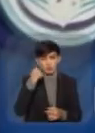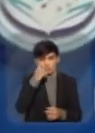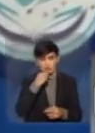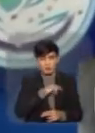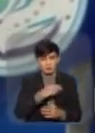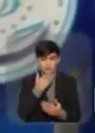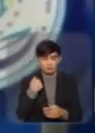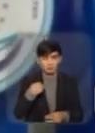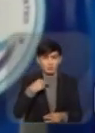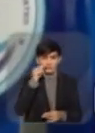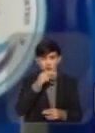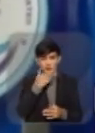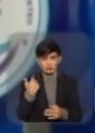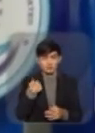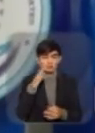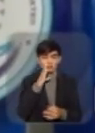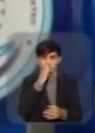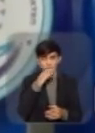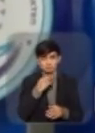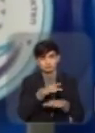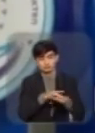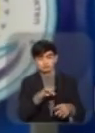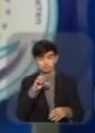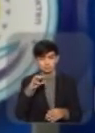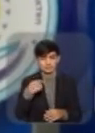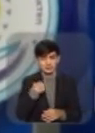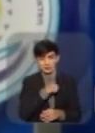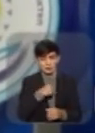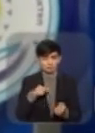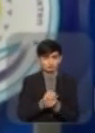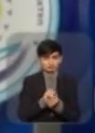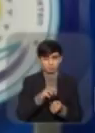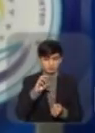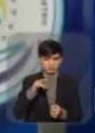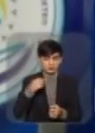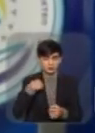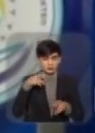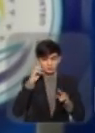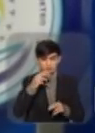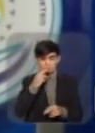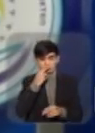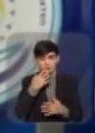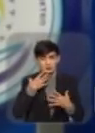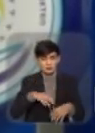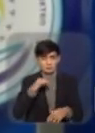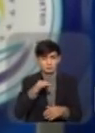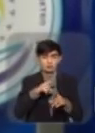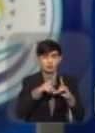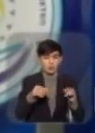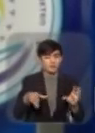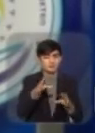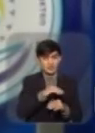өз кінәм болса, ата-анасынан кешірім сұрайтын едім. Баланы жуындырып қоятын едім. Ешқандай жағымсыз іс болмады. Мен де тіпті сыныптағы оқушылар